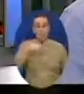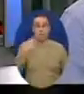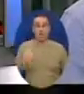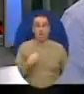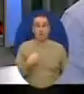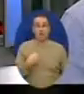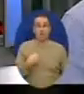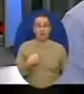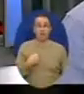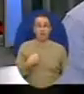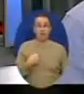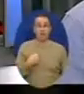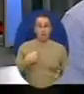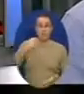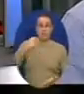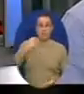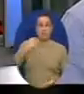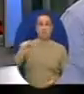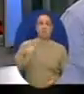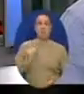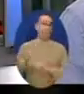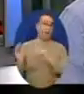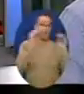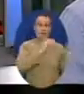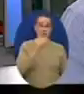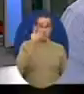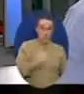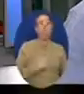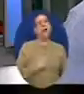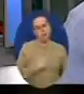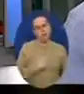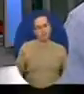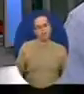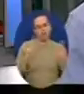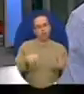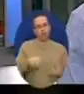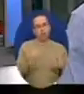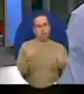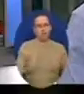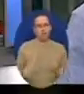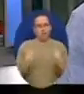להעביר את צהל דרומה, אז ברור שיש פה הרבה מאוד דברים טובים